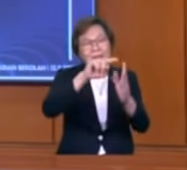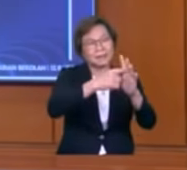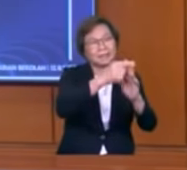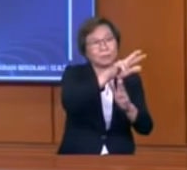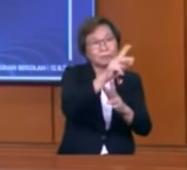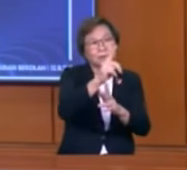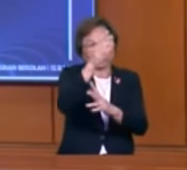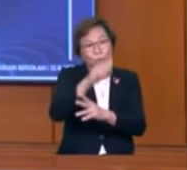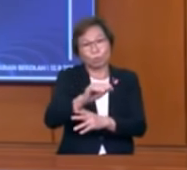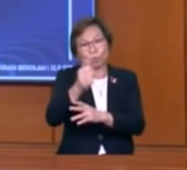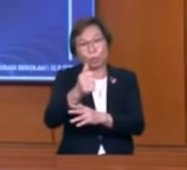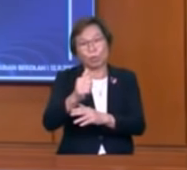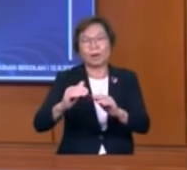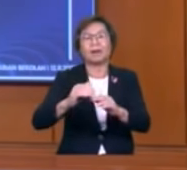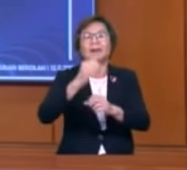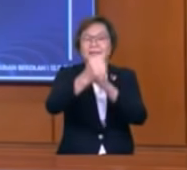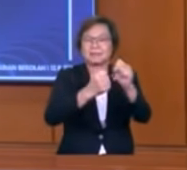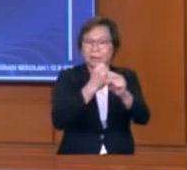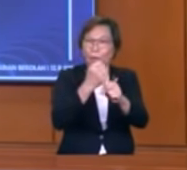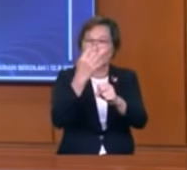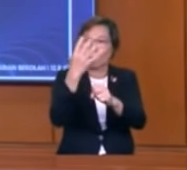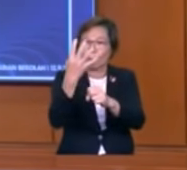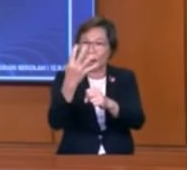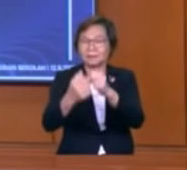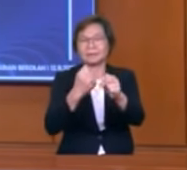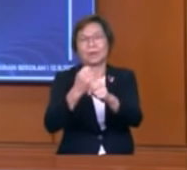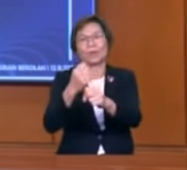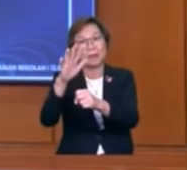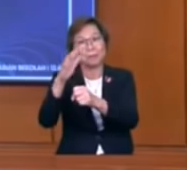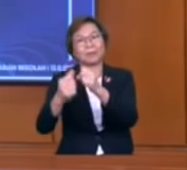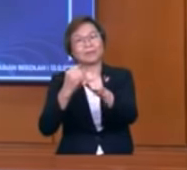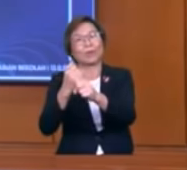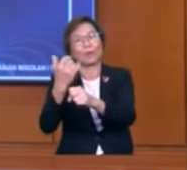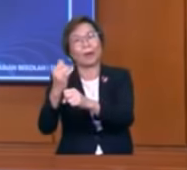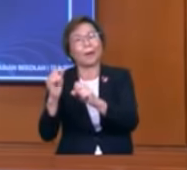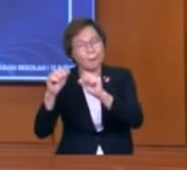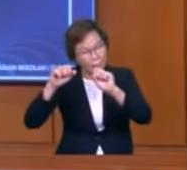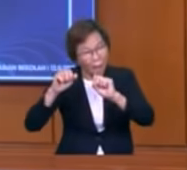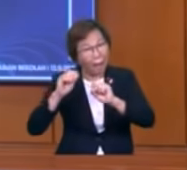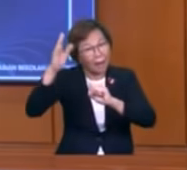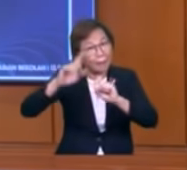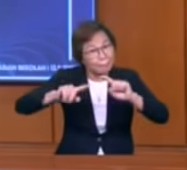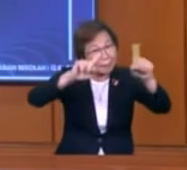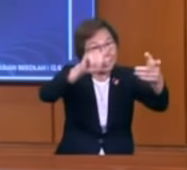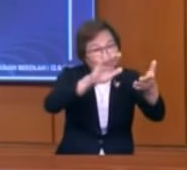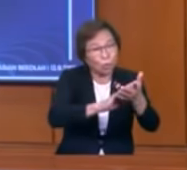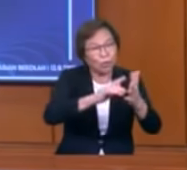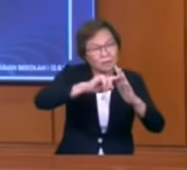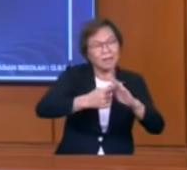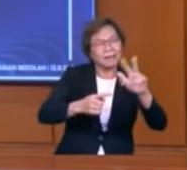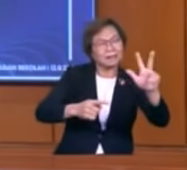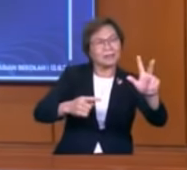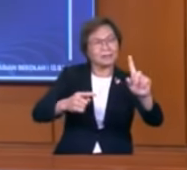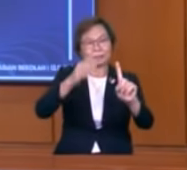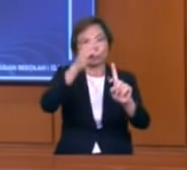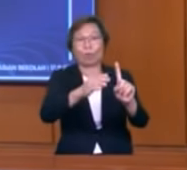tahun 4 5 dan 6 akan hadir ke sekolah umum kau bermula